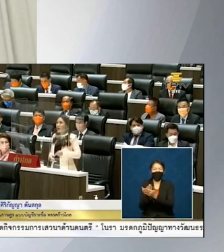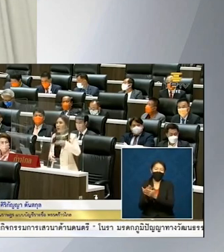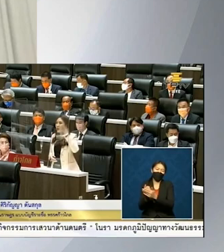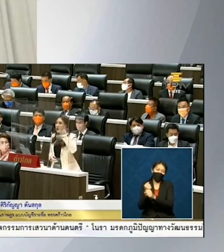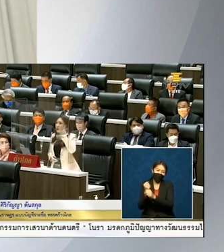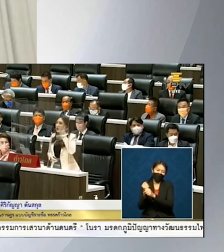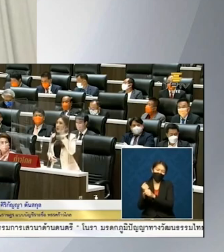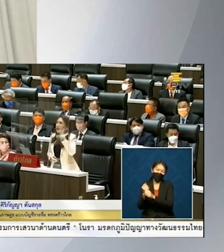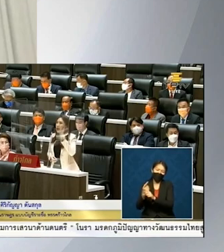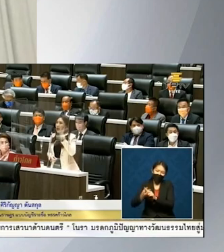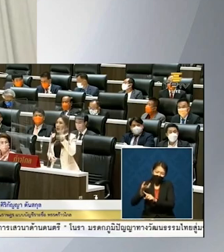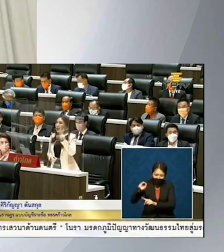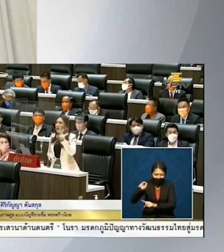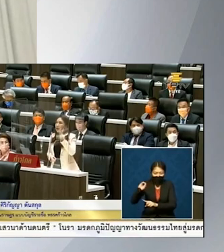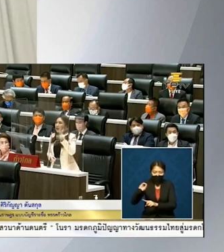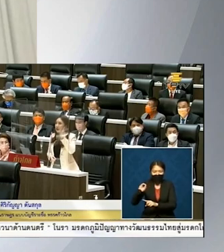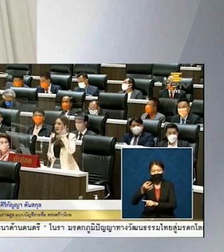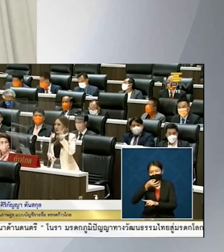ะหลายๆครั้งนะคะ